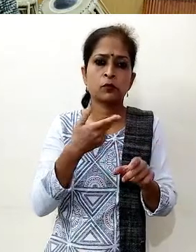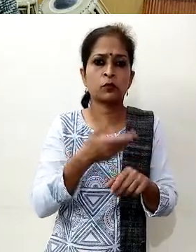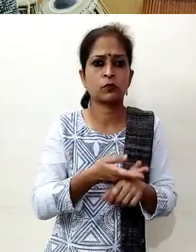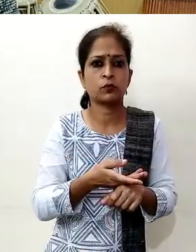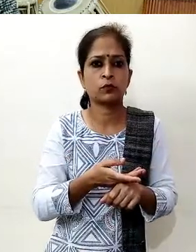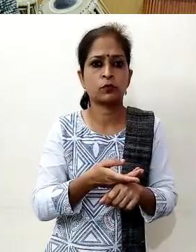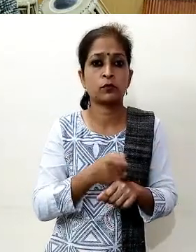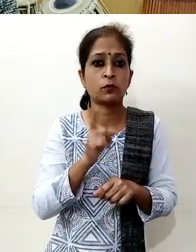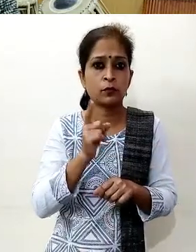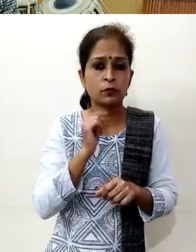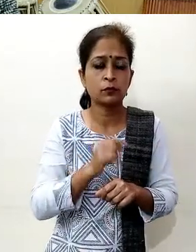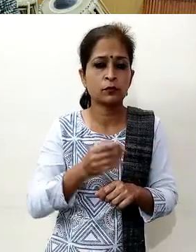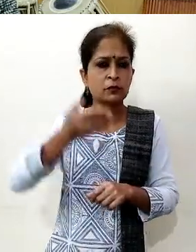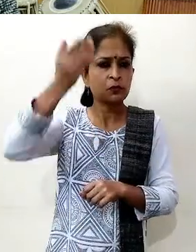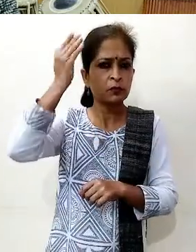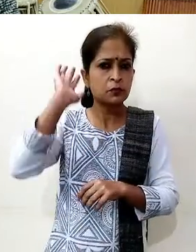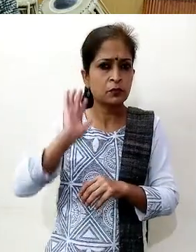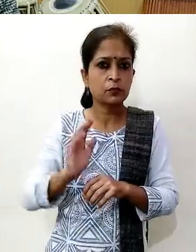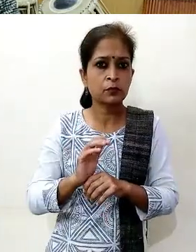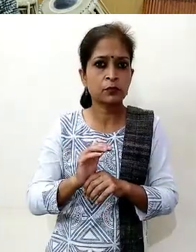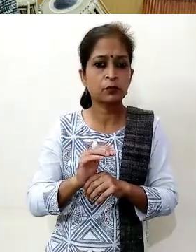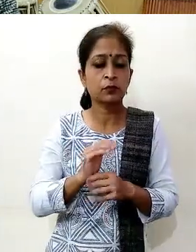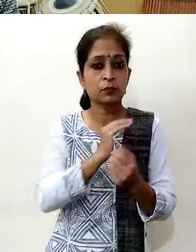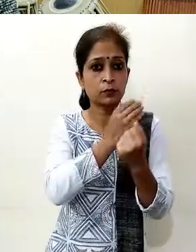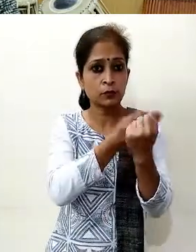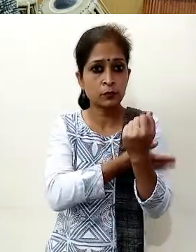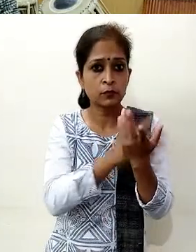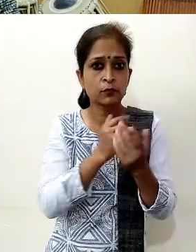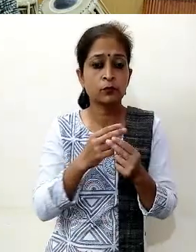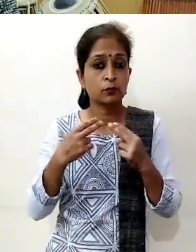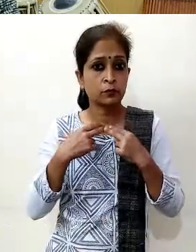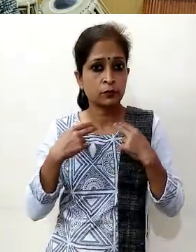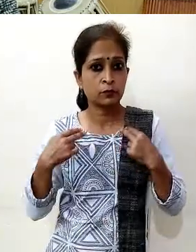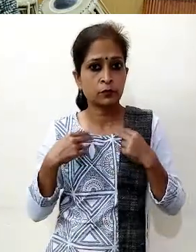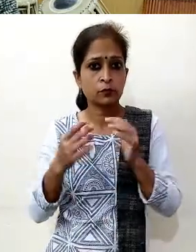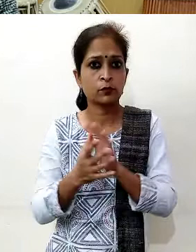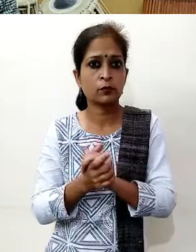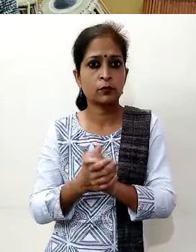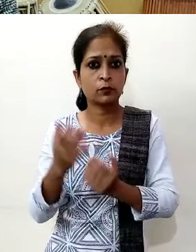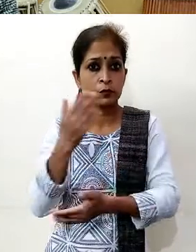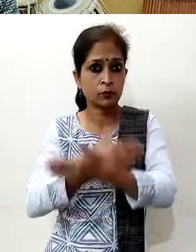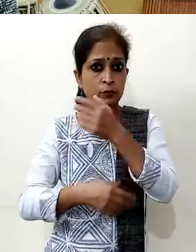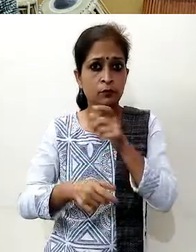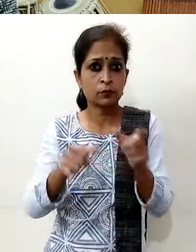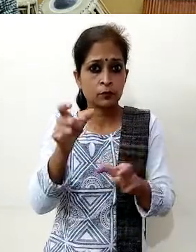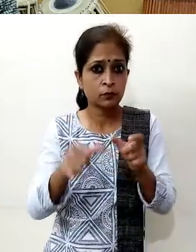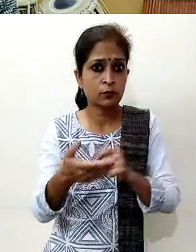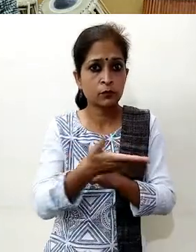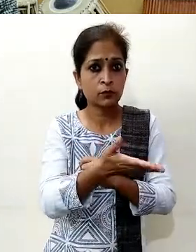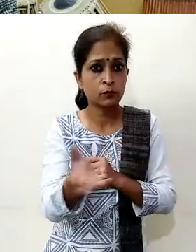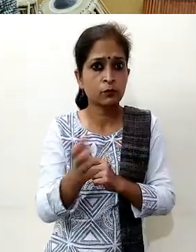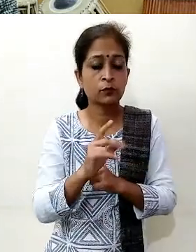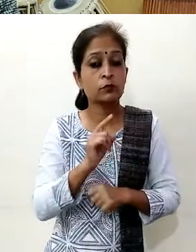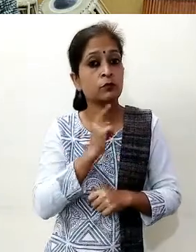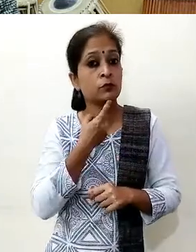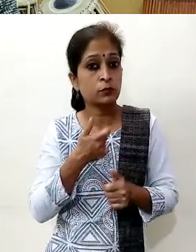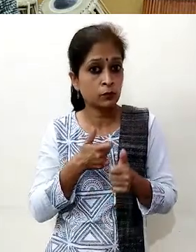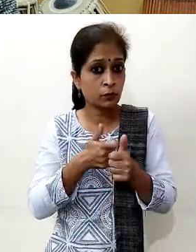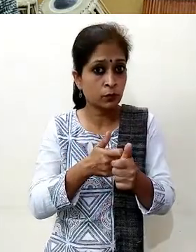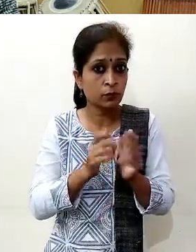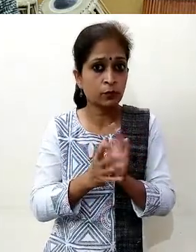हमारे प्राचीन समय में वो अधिकार, वो कानून दिव्यांगजनों के लिए सख्ती से लागू किए गए